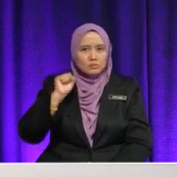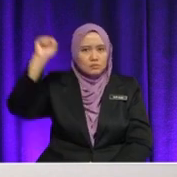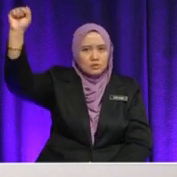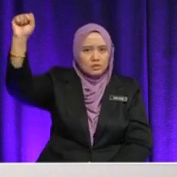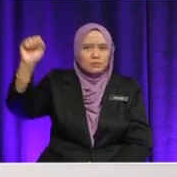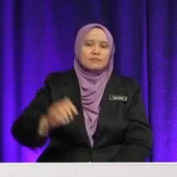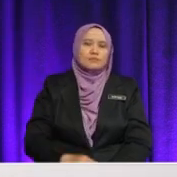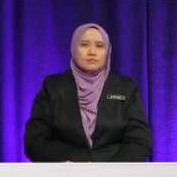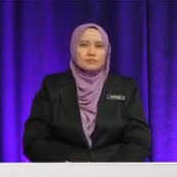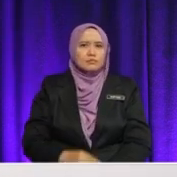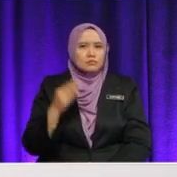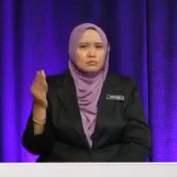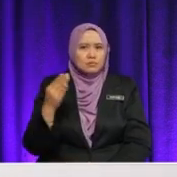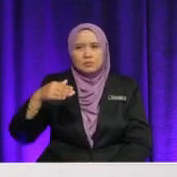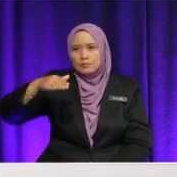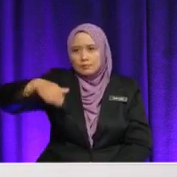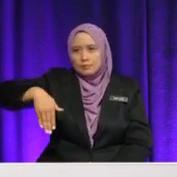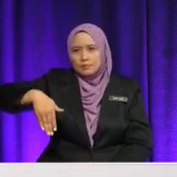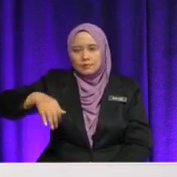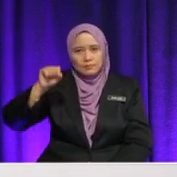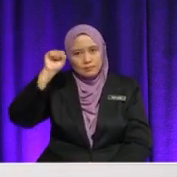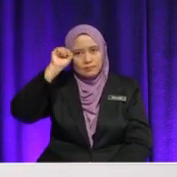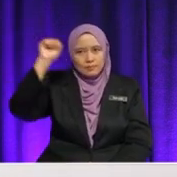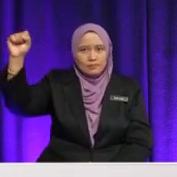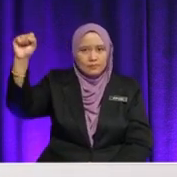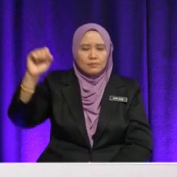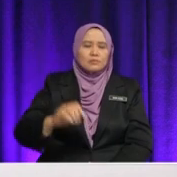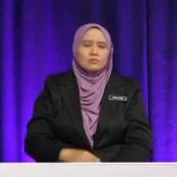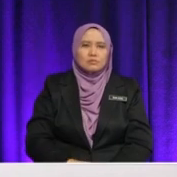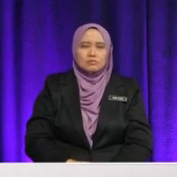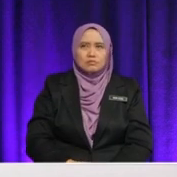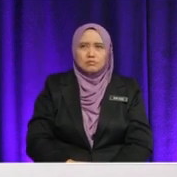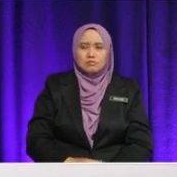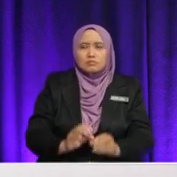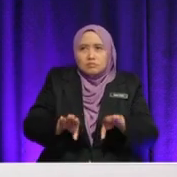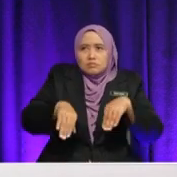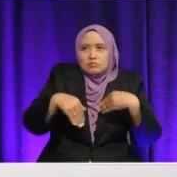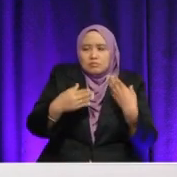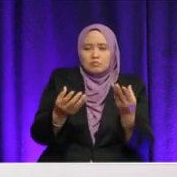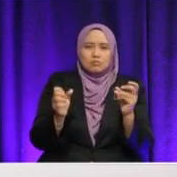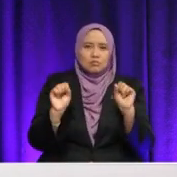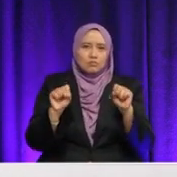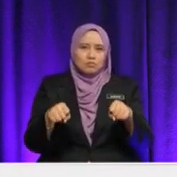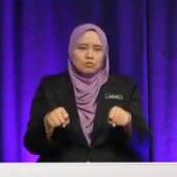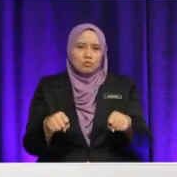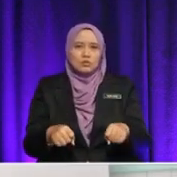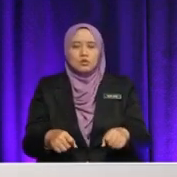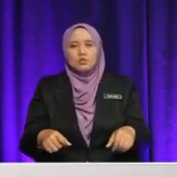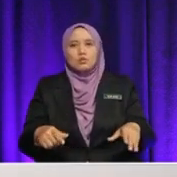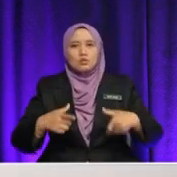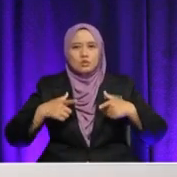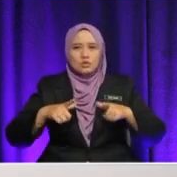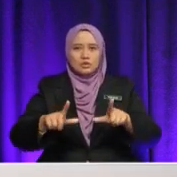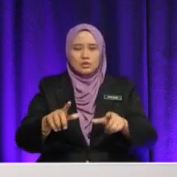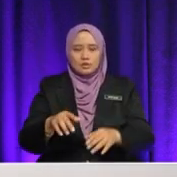baik yang kedua Bagaimana proses secara umum ini boleh berlangsung disebabkan raja-raja Melayu bersetuju mengadakan